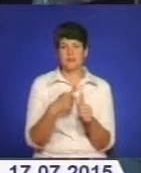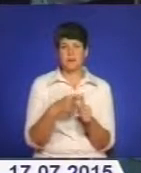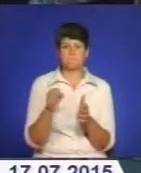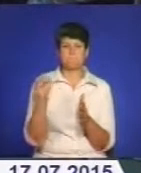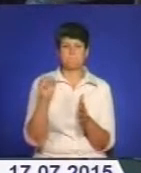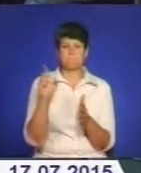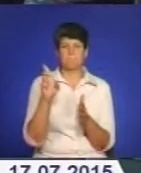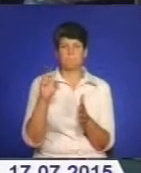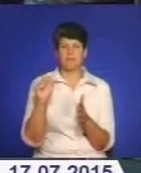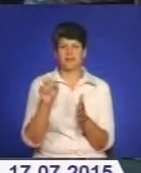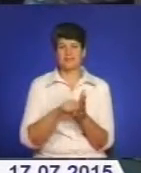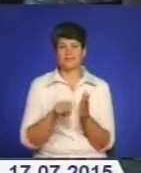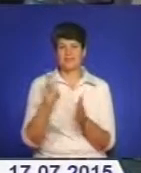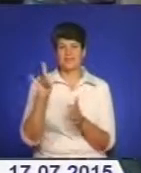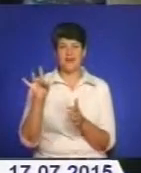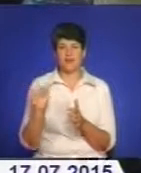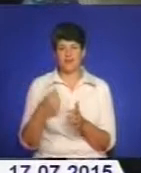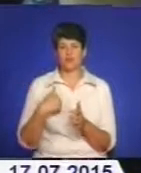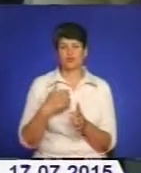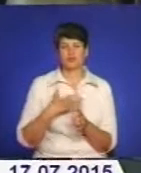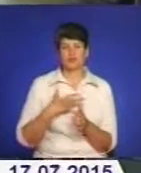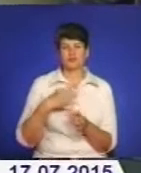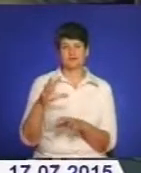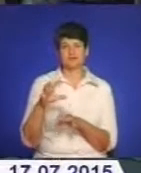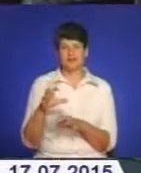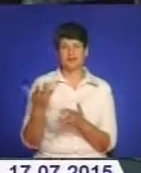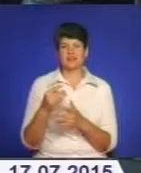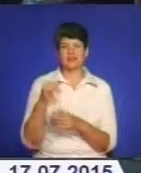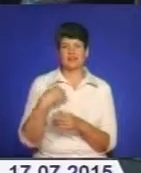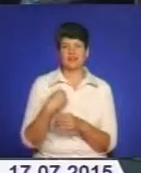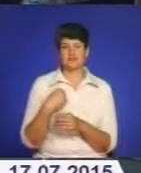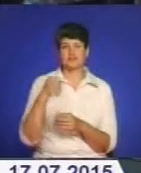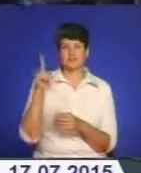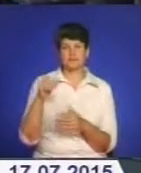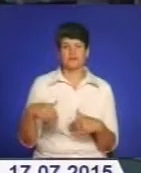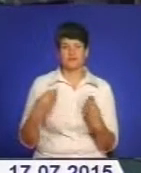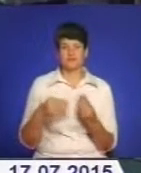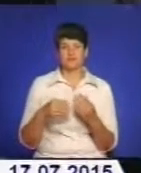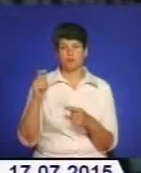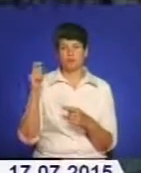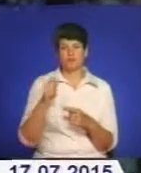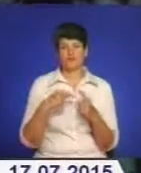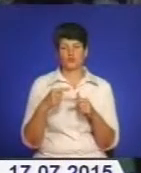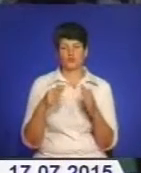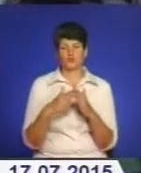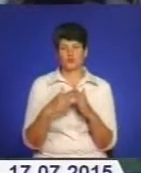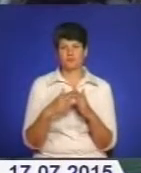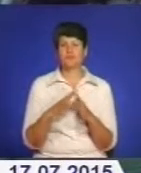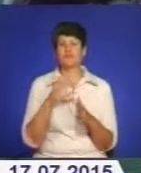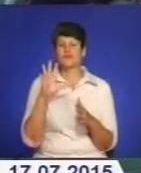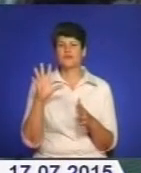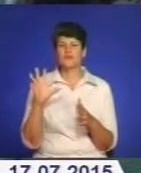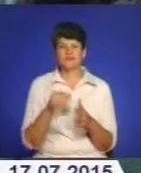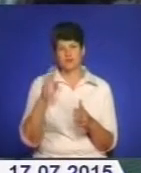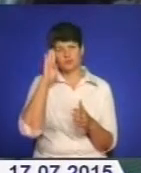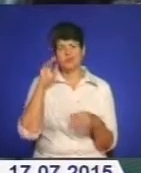і буде наш бойовий пес, який нас там давав нам натхнення на те, щоб приїхати додому. Усім бійцям надали декілька